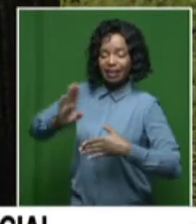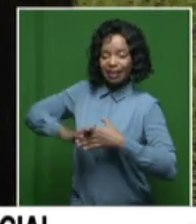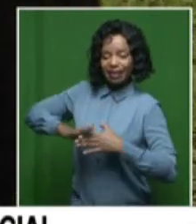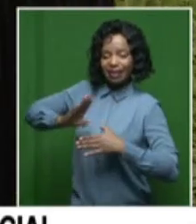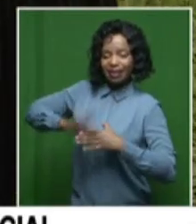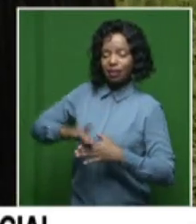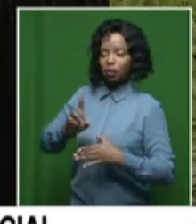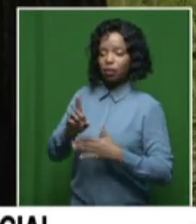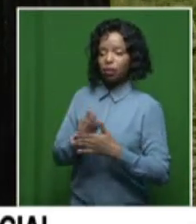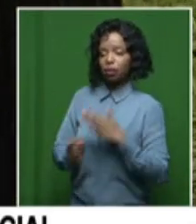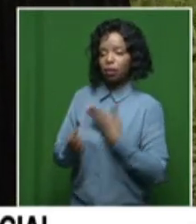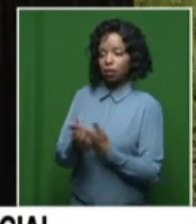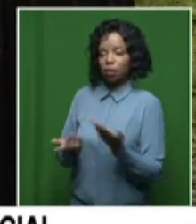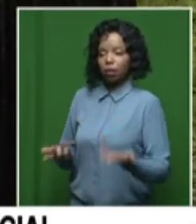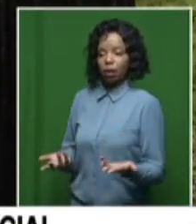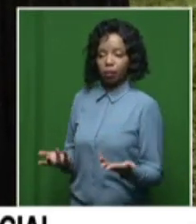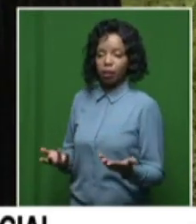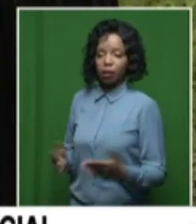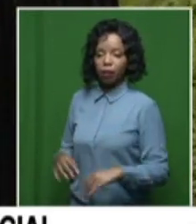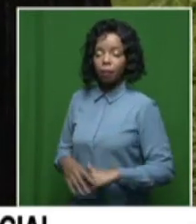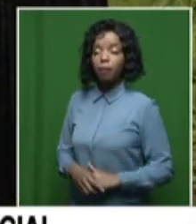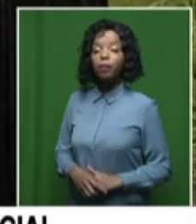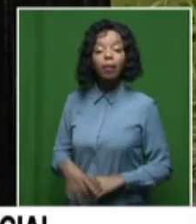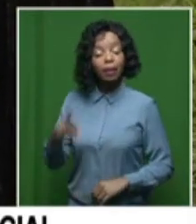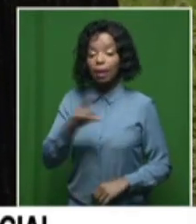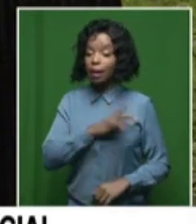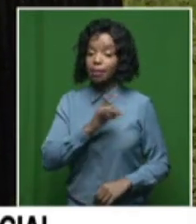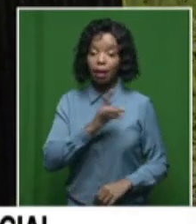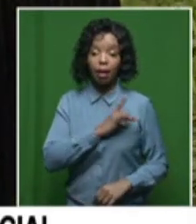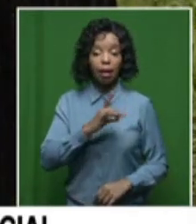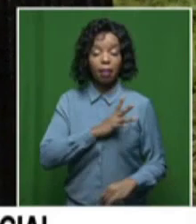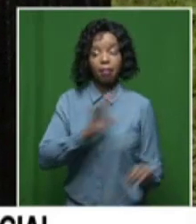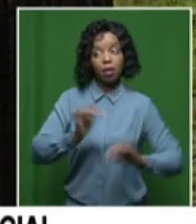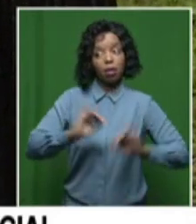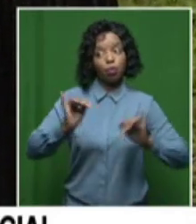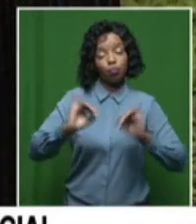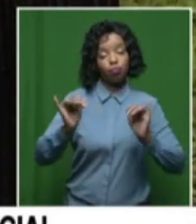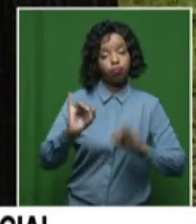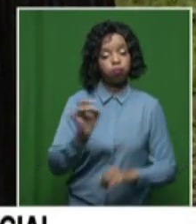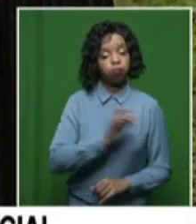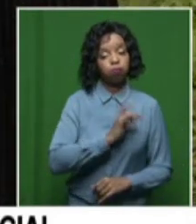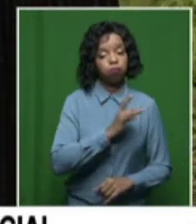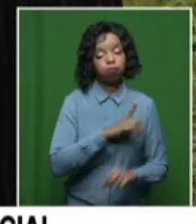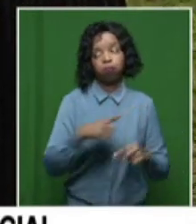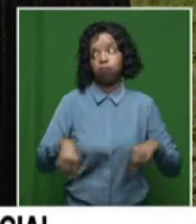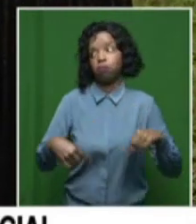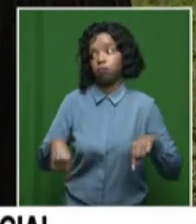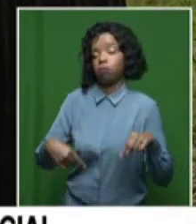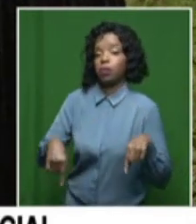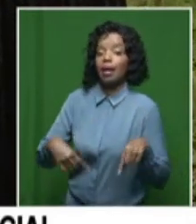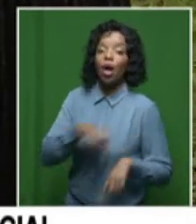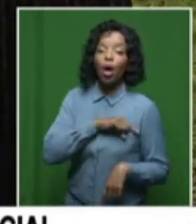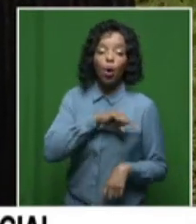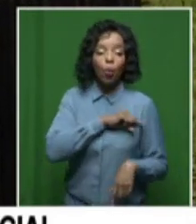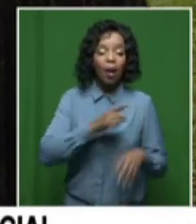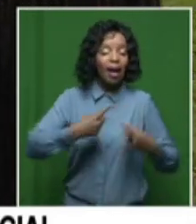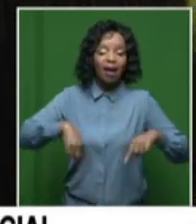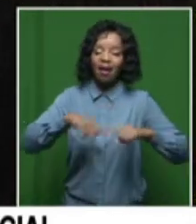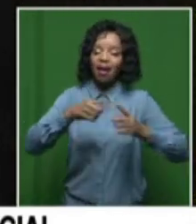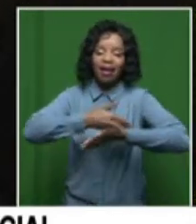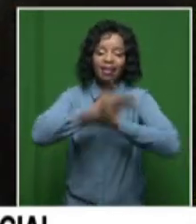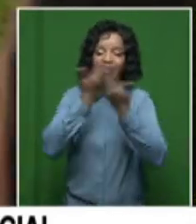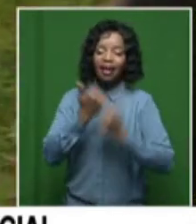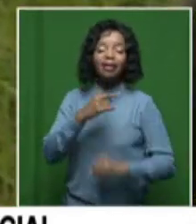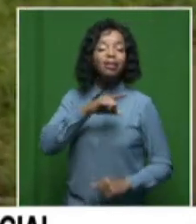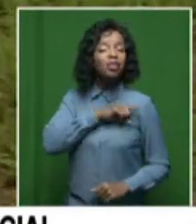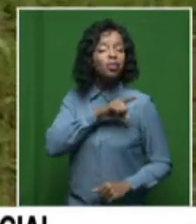ngenxa yani lento eyenzekile. Yeah, sesaba kakhulu because asazi ukuthi isizathu kube yini sokuthi abulawe ngalendlela abulewe